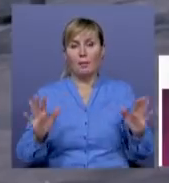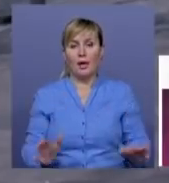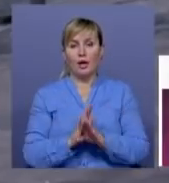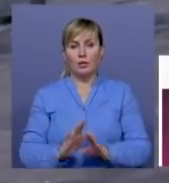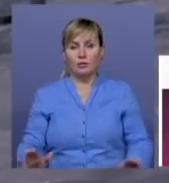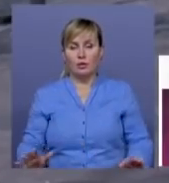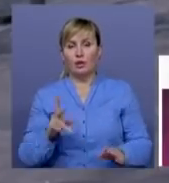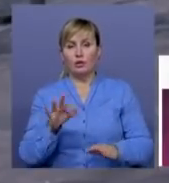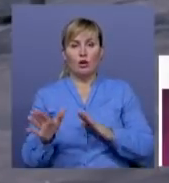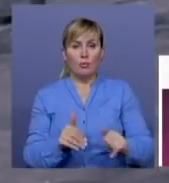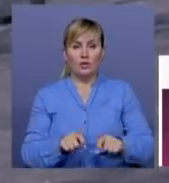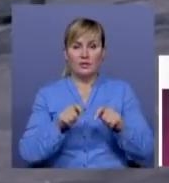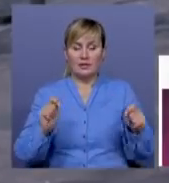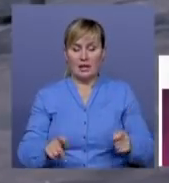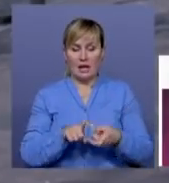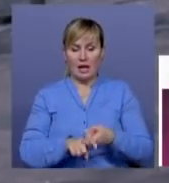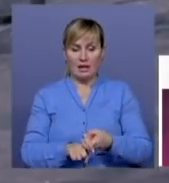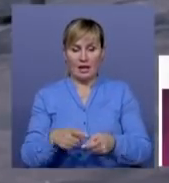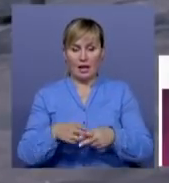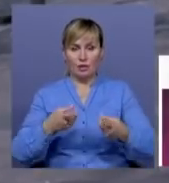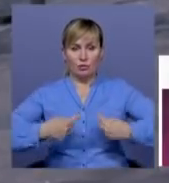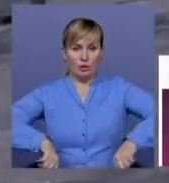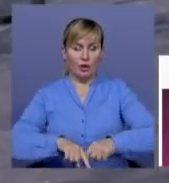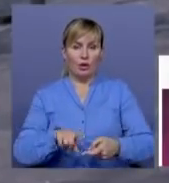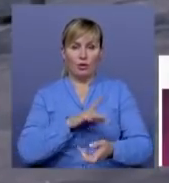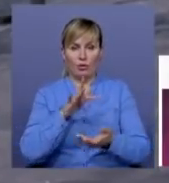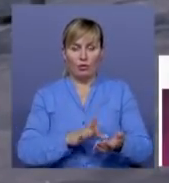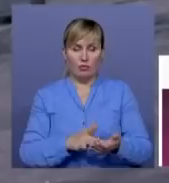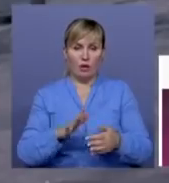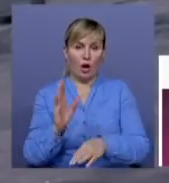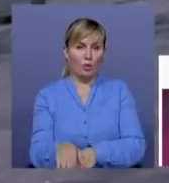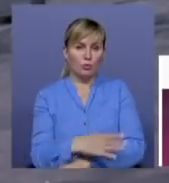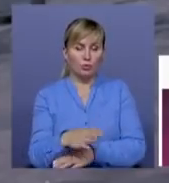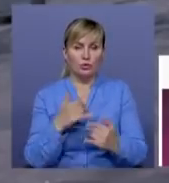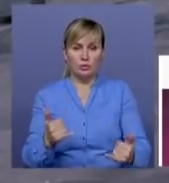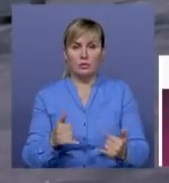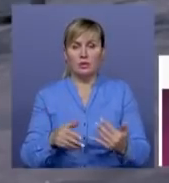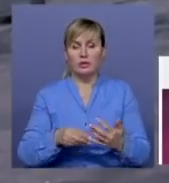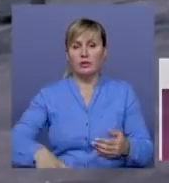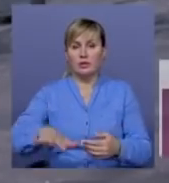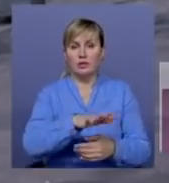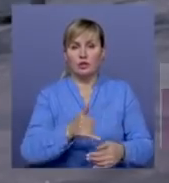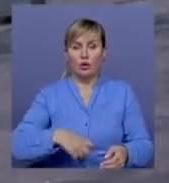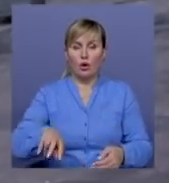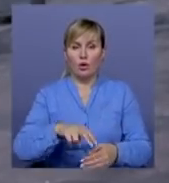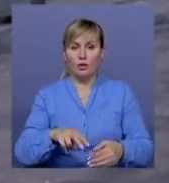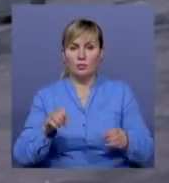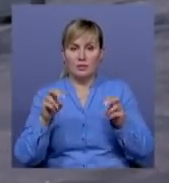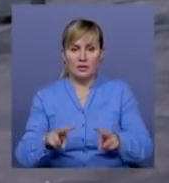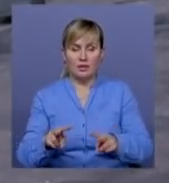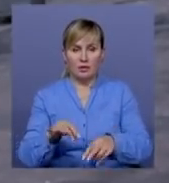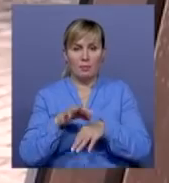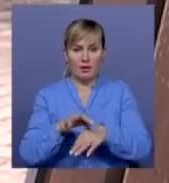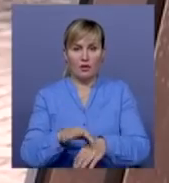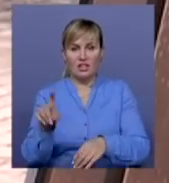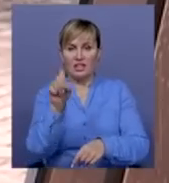песни. Но после введения карантина этот участок города заметно опустел. На территории ходят специалисты и проводят